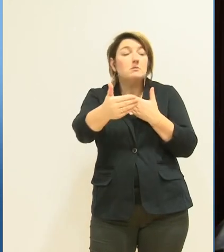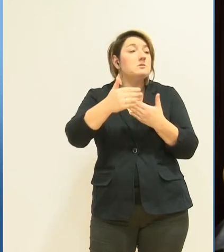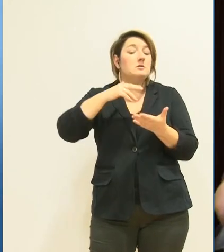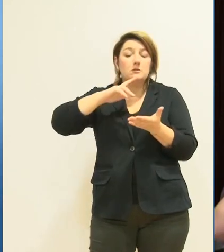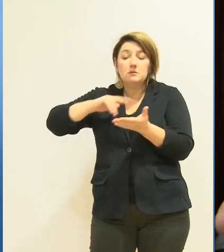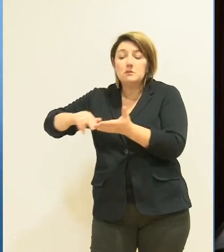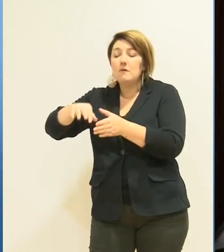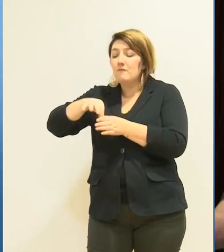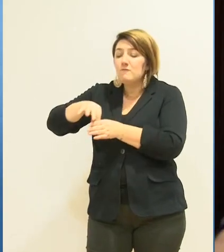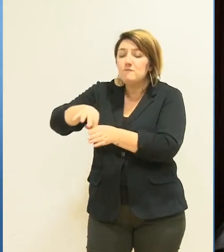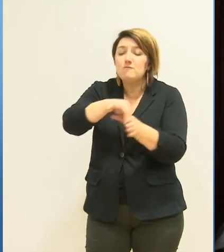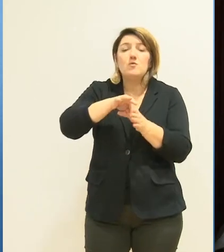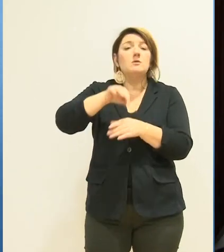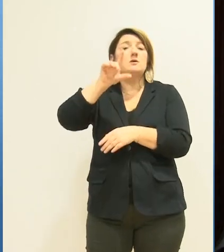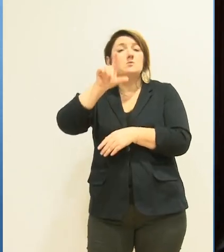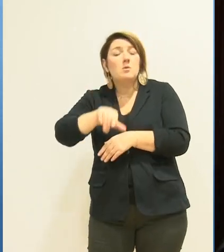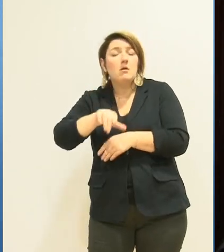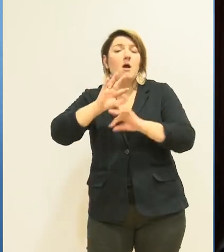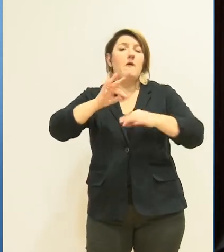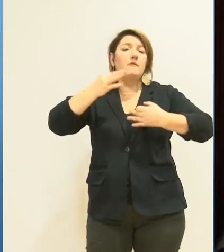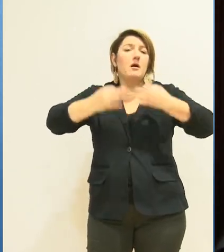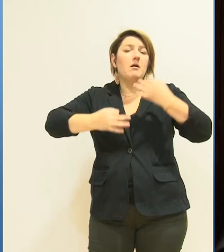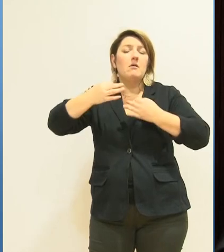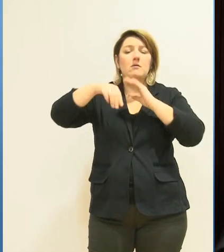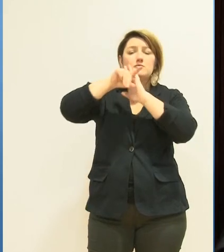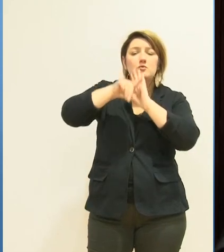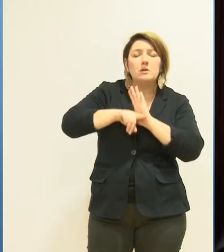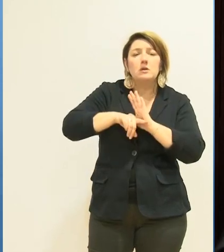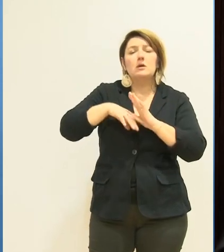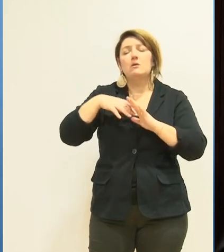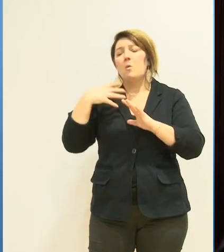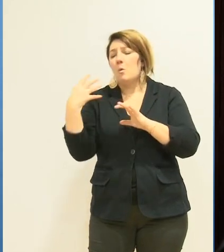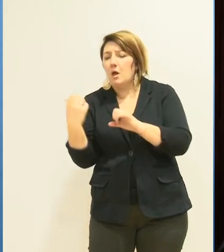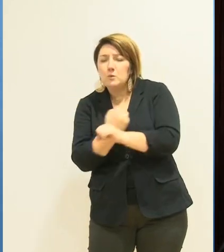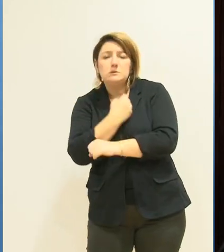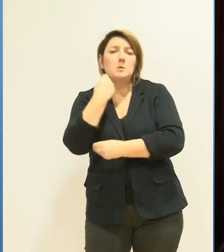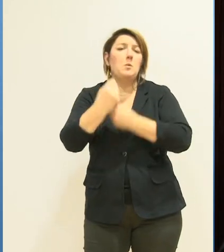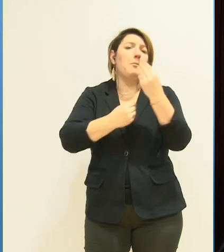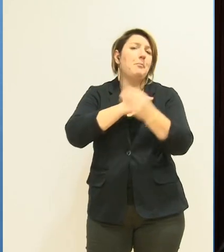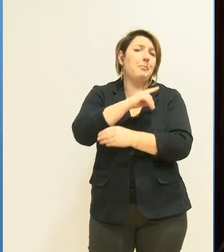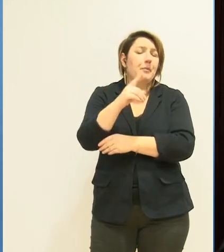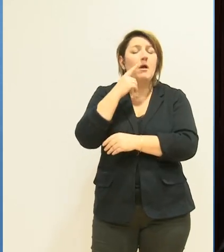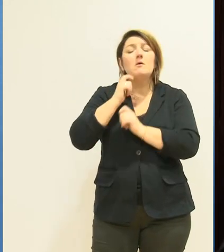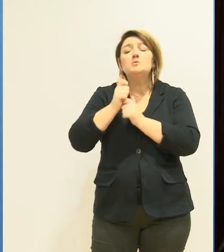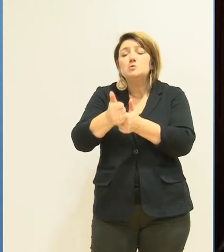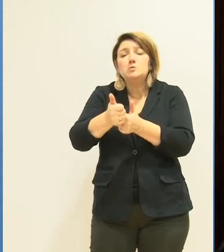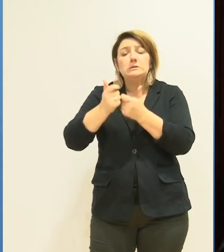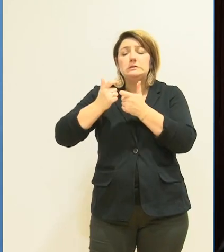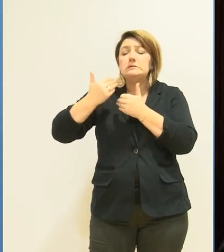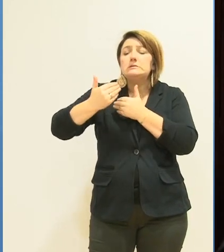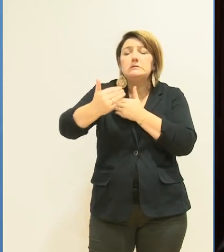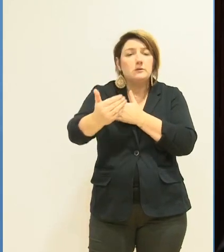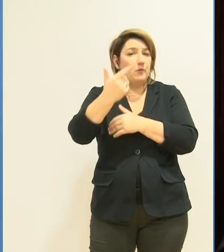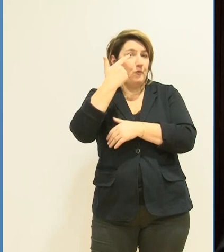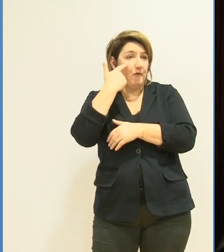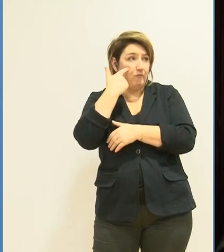si les recours sont arrivés juridiquement à régler la question pourquoi est ce que on n'aurait pas une